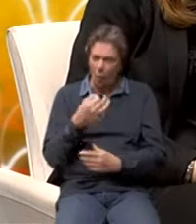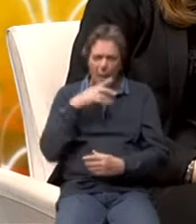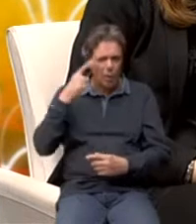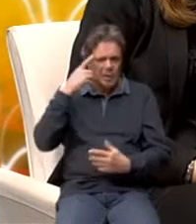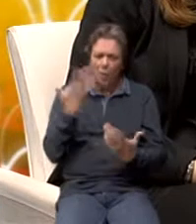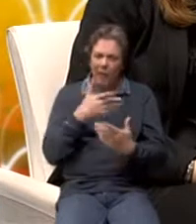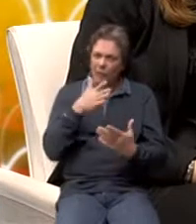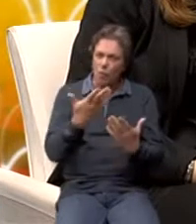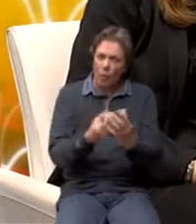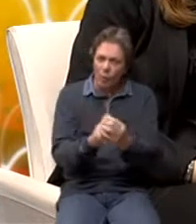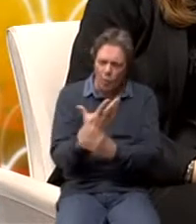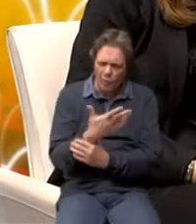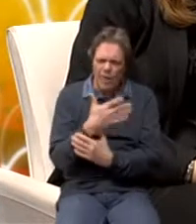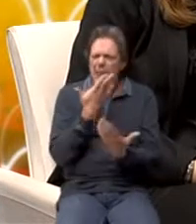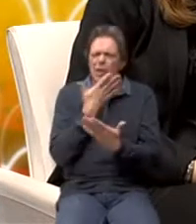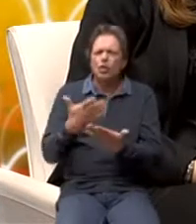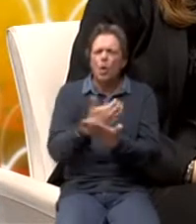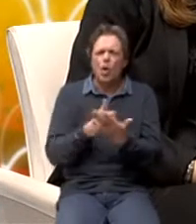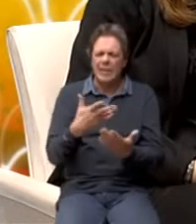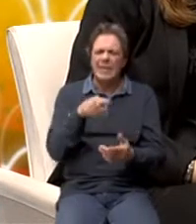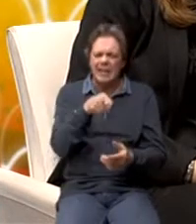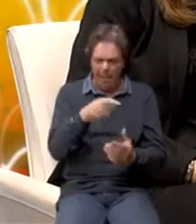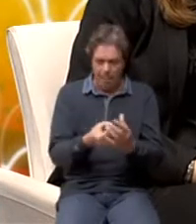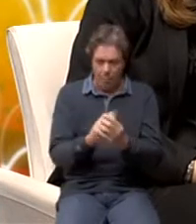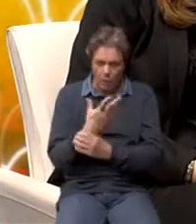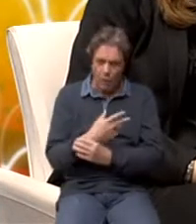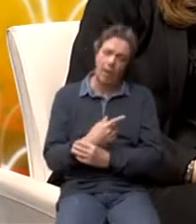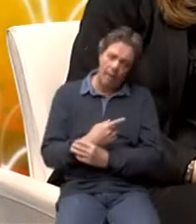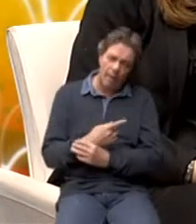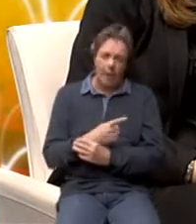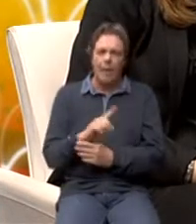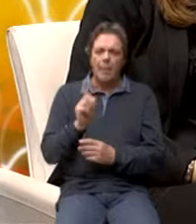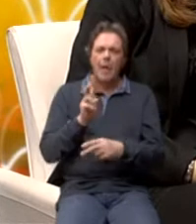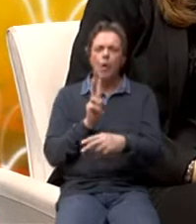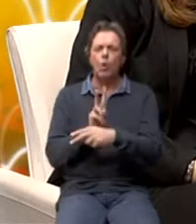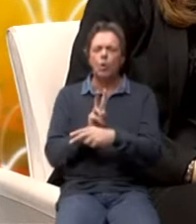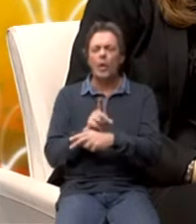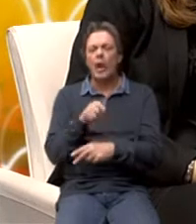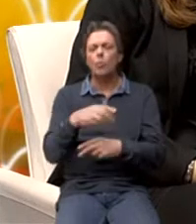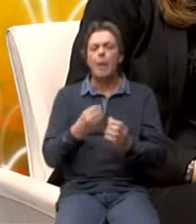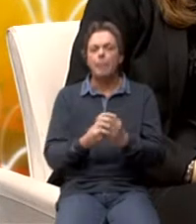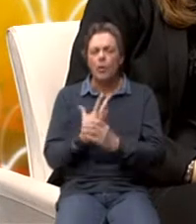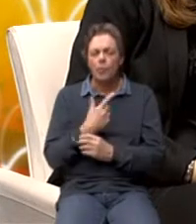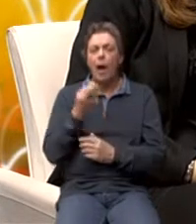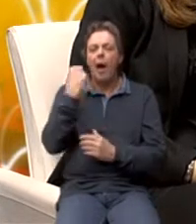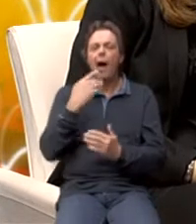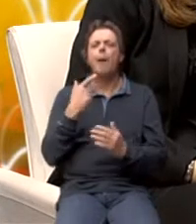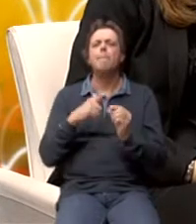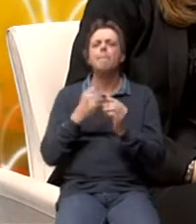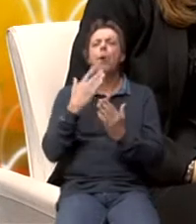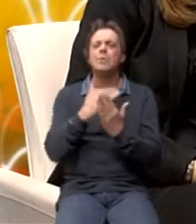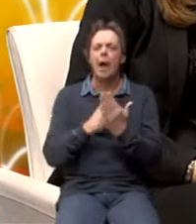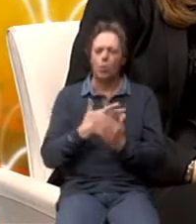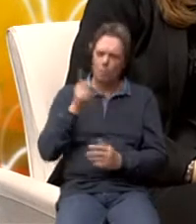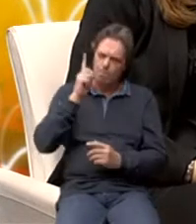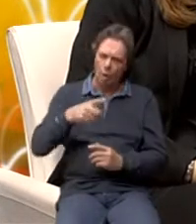proizvodi stoje i koje sirovine koriste za te proizvode, ipak ne kontroliraju te proizvode, a prema Zakonu o hrani su